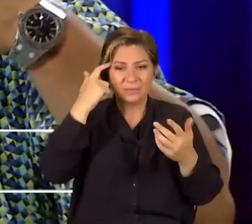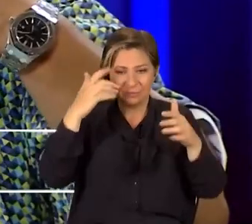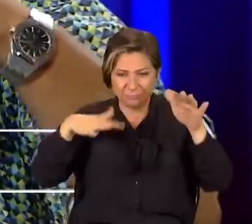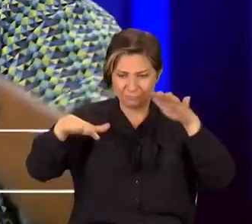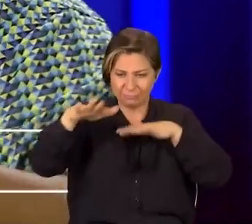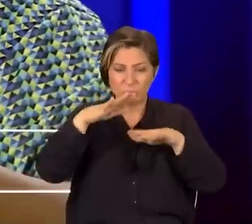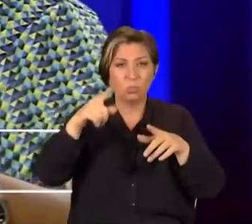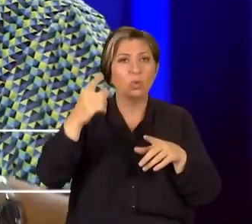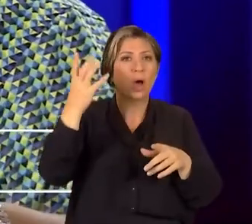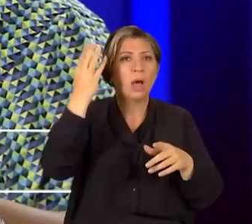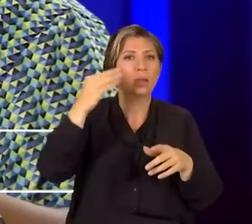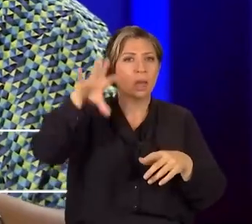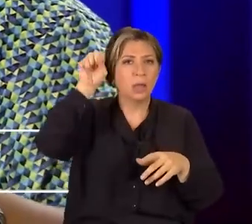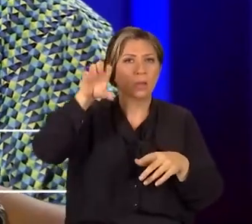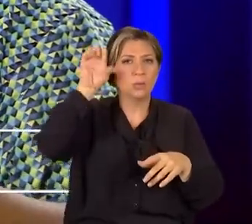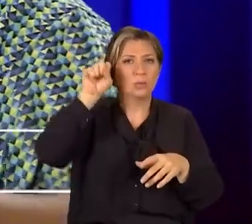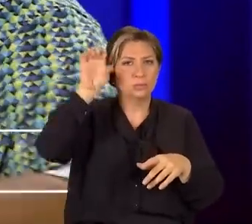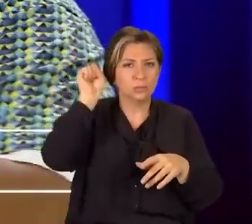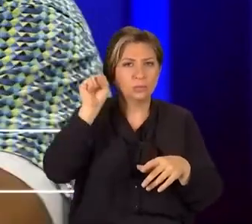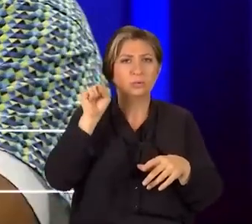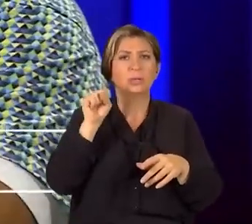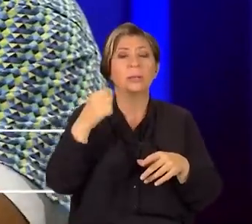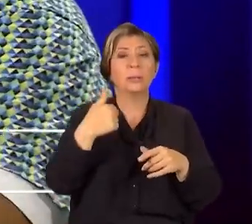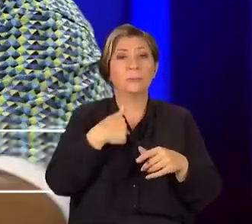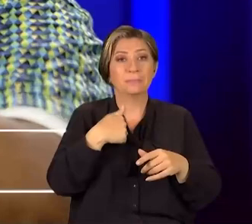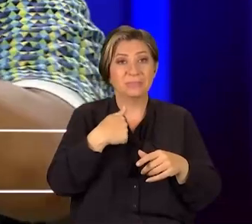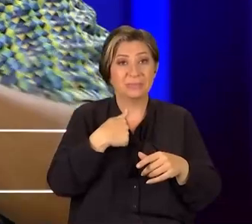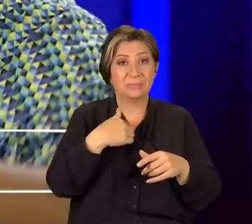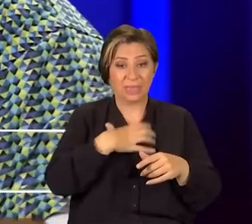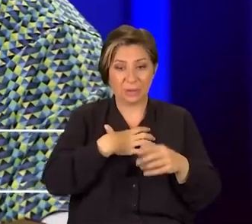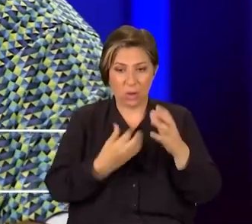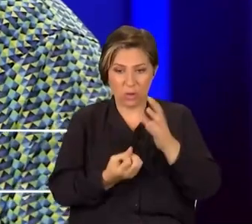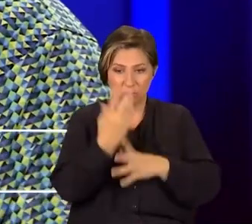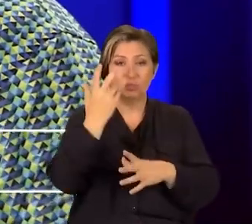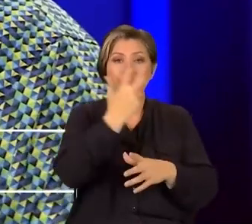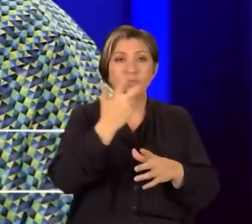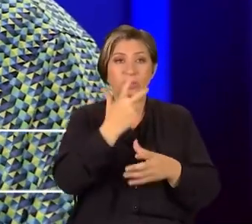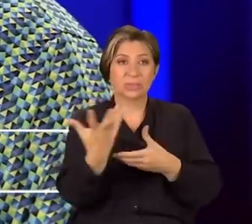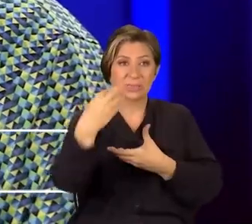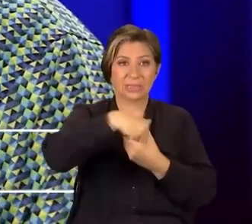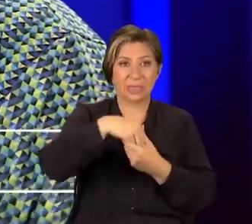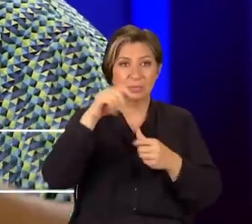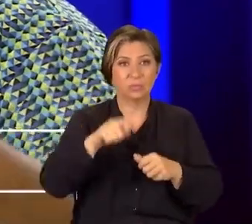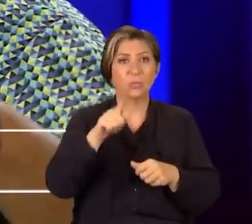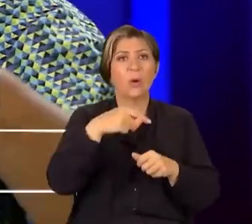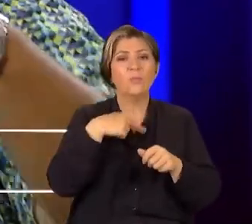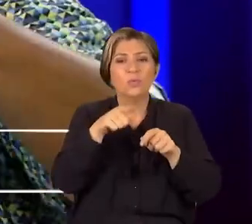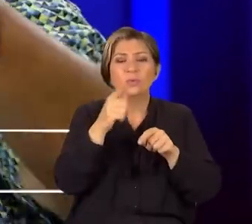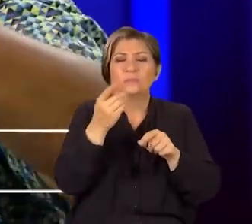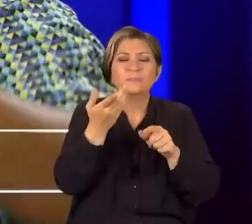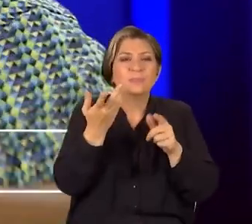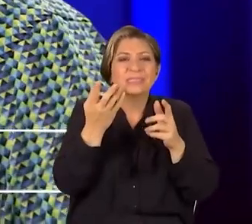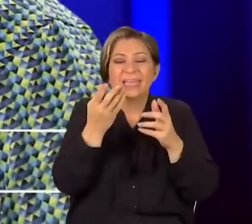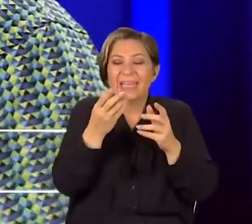melodiler bu oluyor Ben de bu melodileri alıp Bizim kendi oluşturduğumuz müzikal açının içine yerleştirip aslında